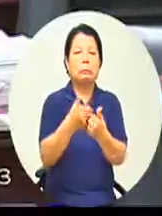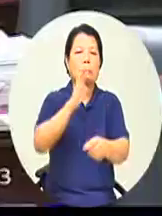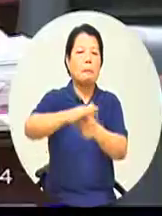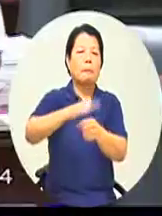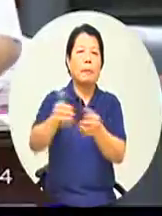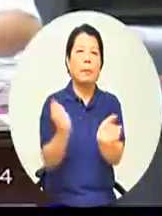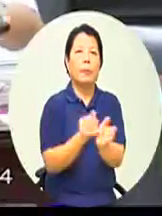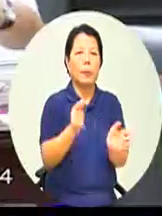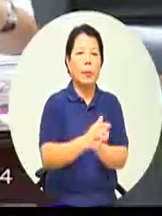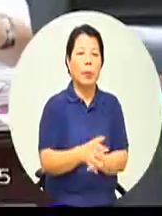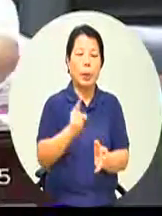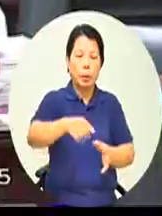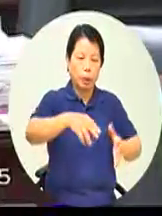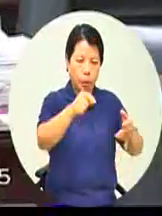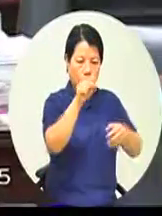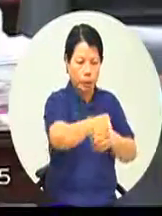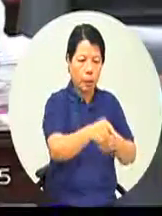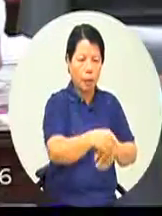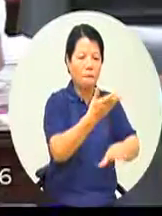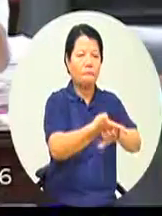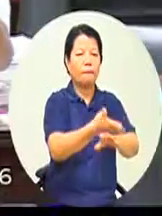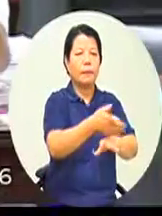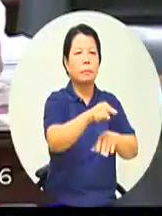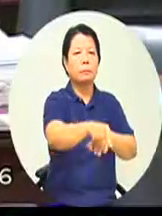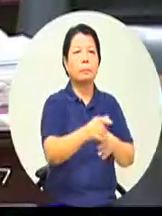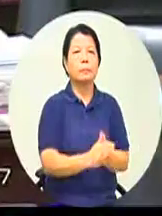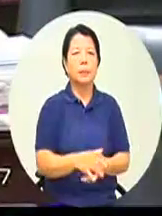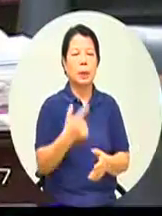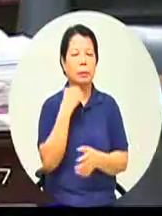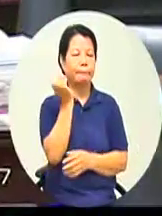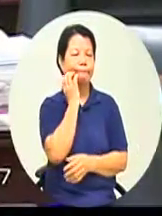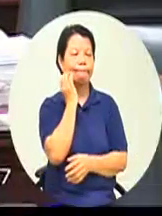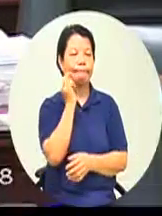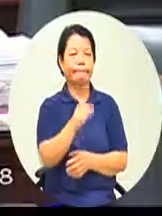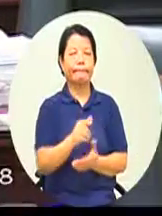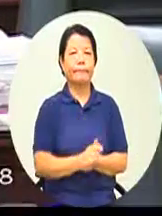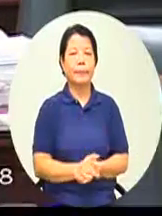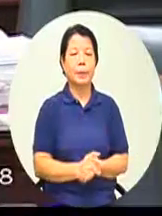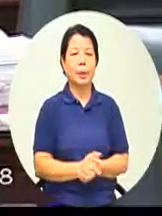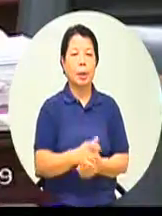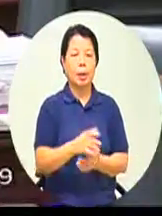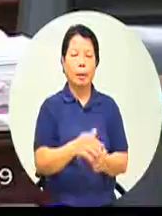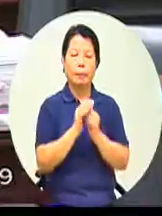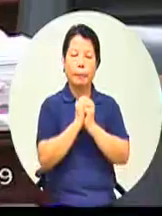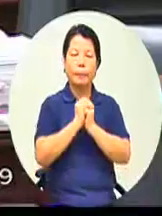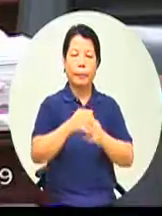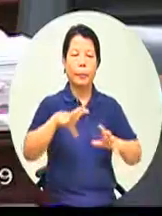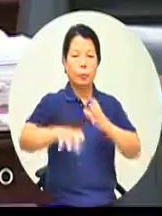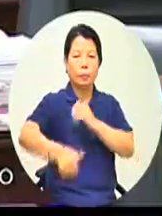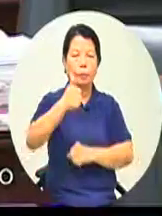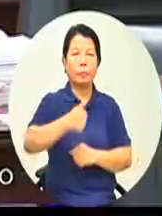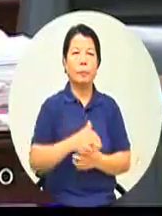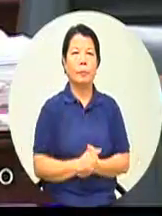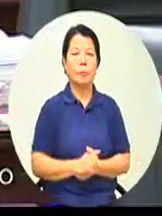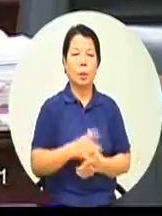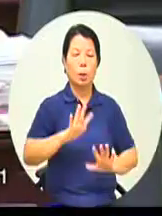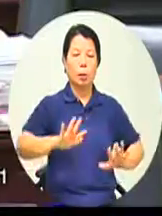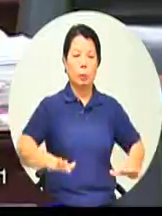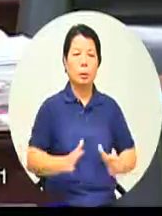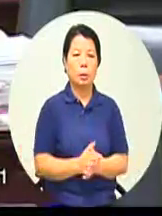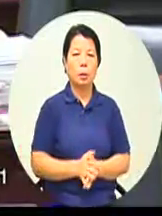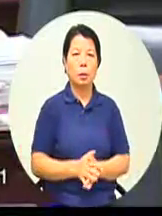啊，啊，按应声答应，我想。迄真可惜，所以代表拜托局长者吼，啊，即进度吼，